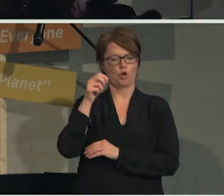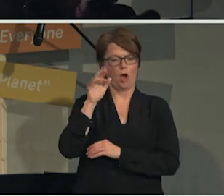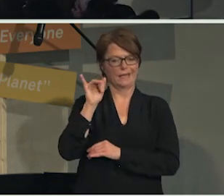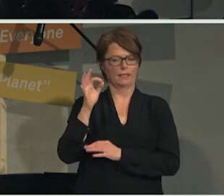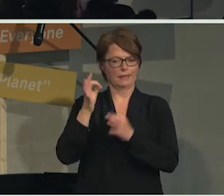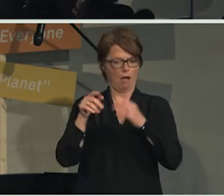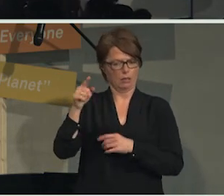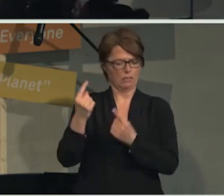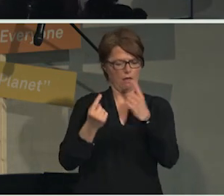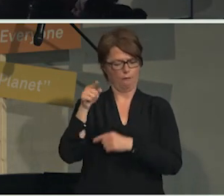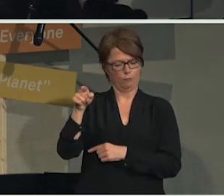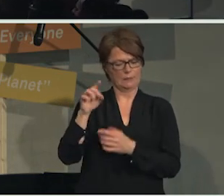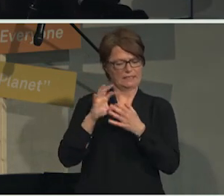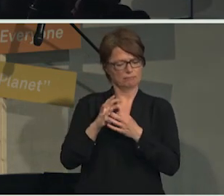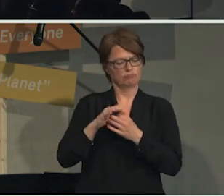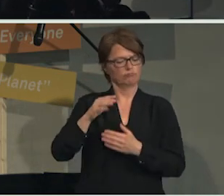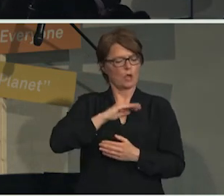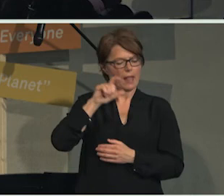Gegensatz...